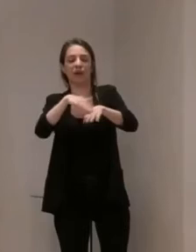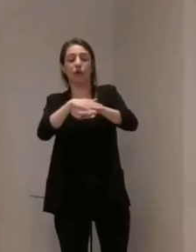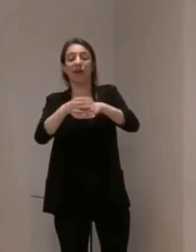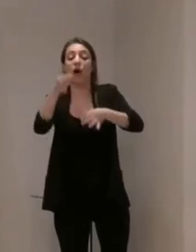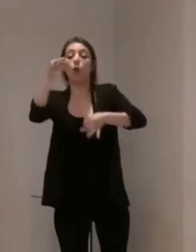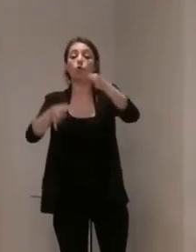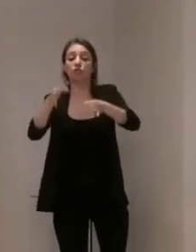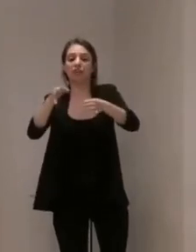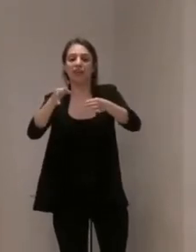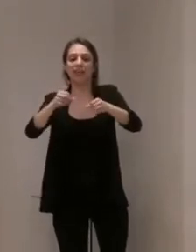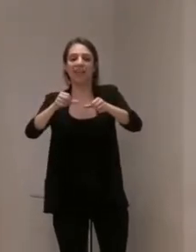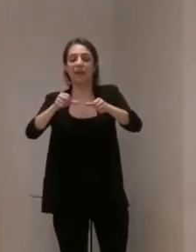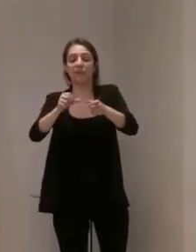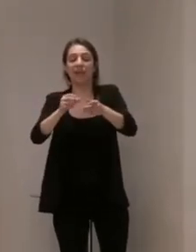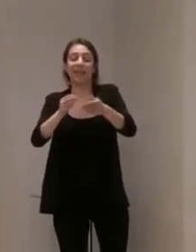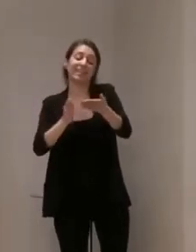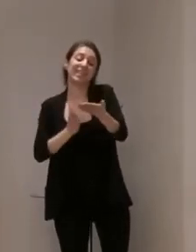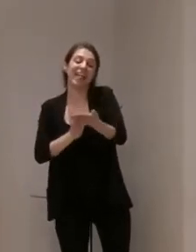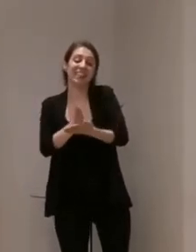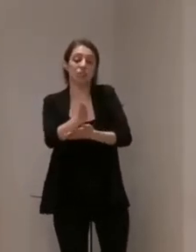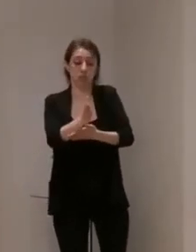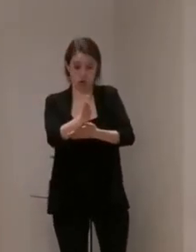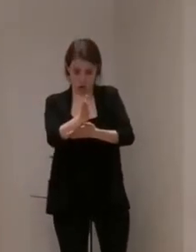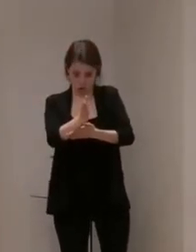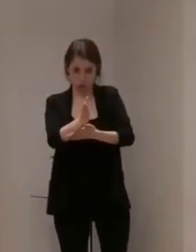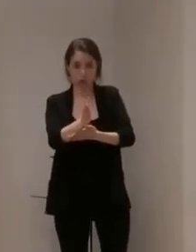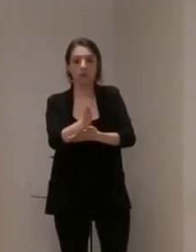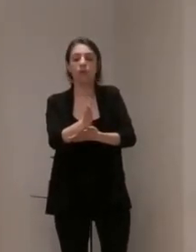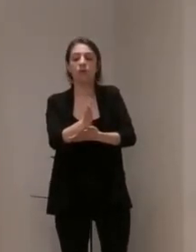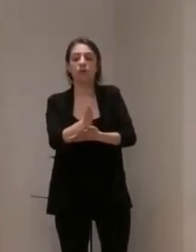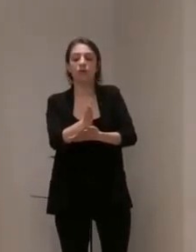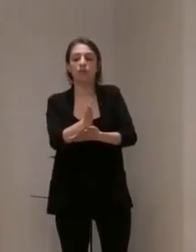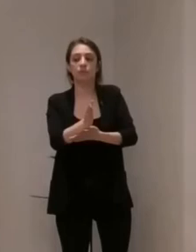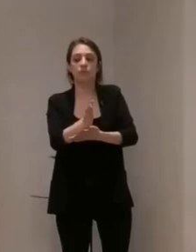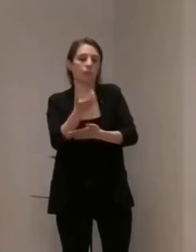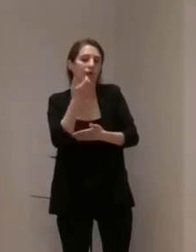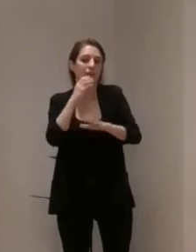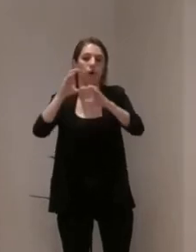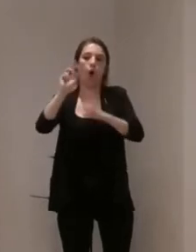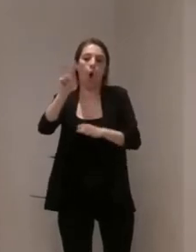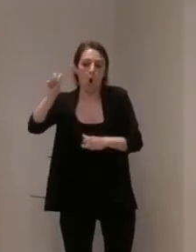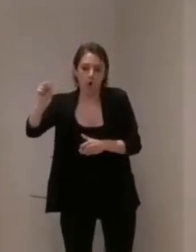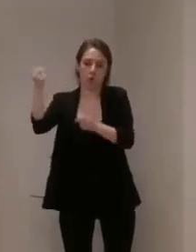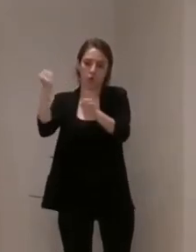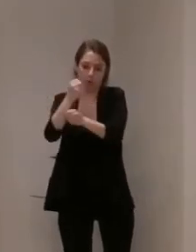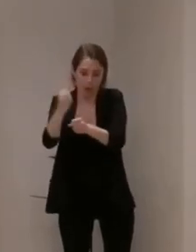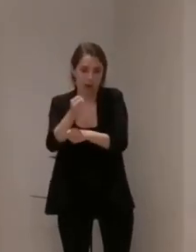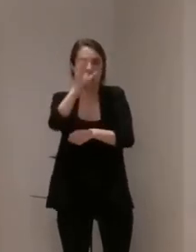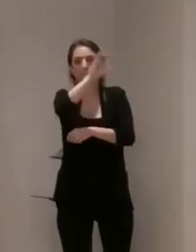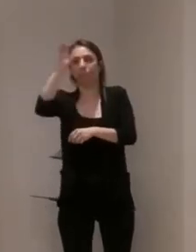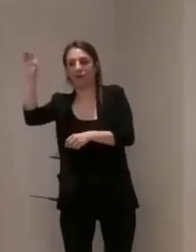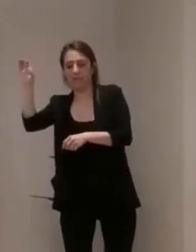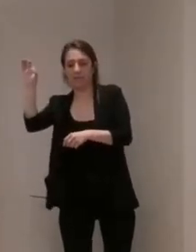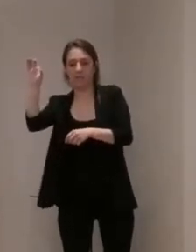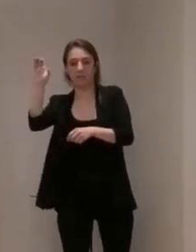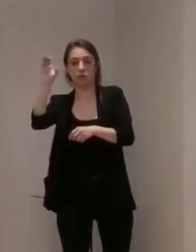justícia transicional, que són uns plantejaments que estan teoritzats, les Nacions Unides ho treballen, etc., que són els països que han sortit